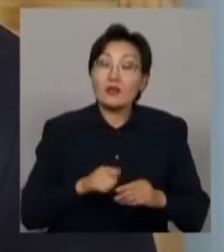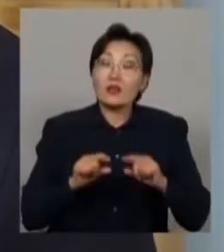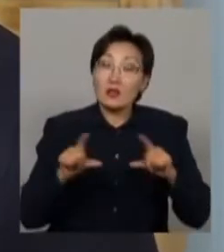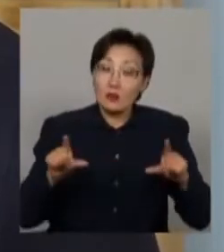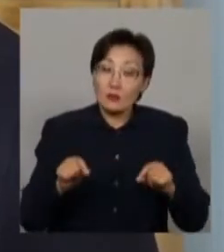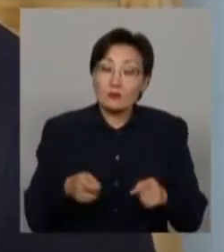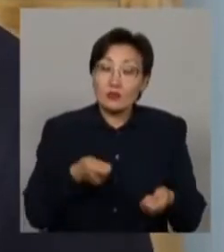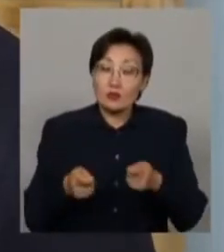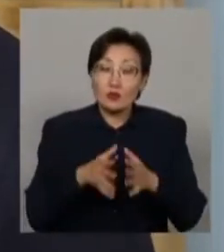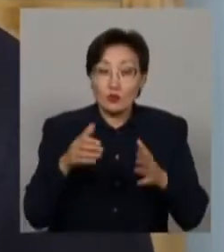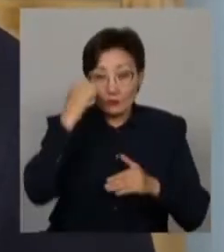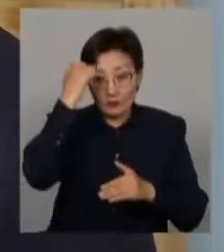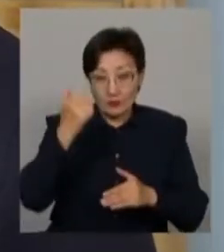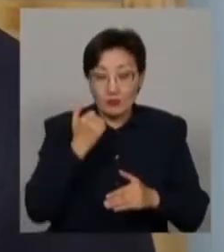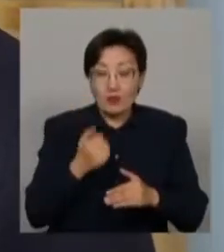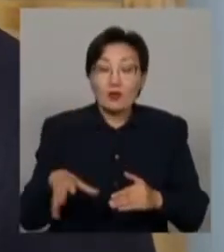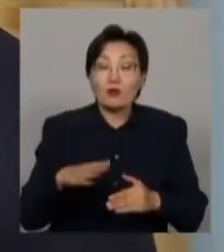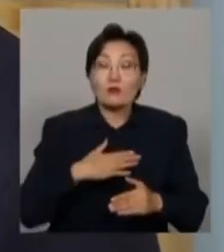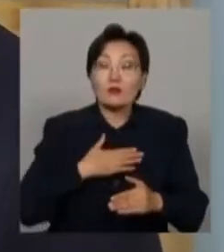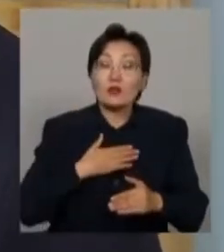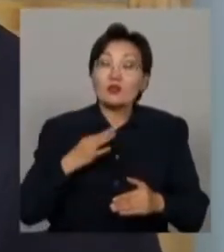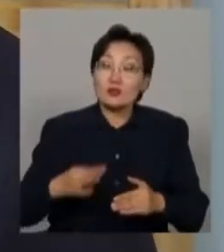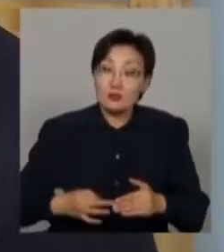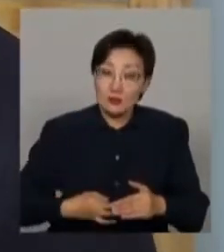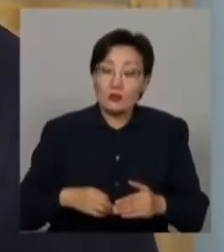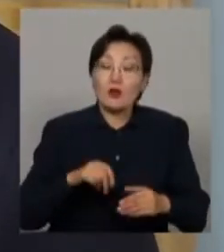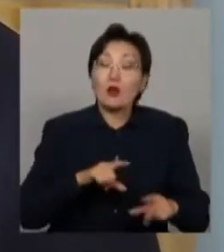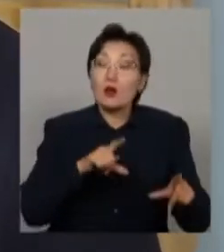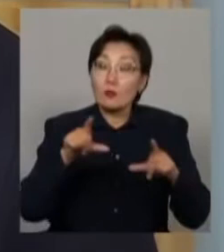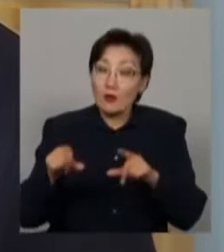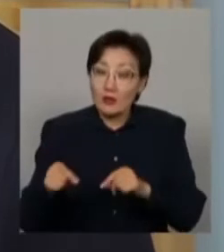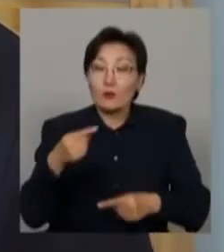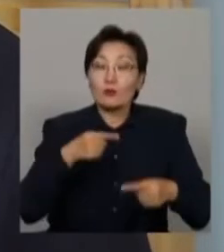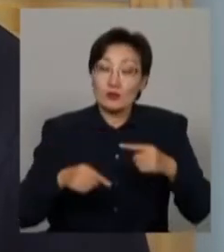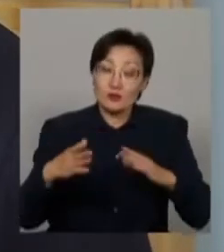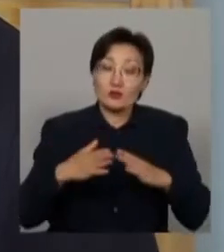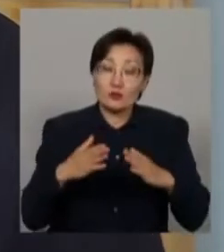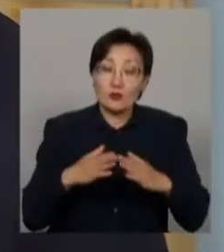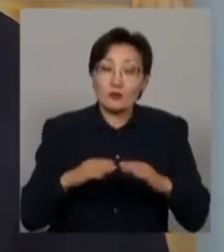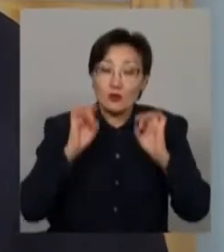рахмет айтамыз. Балалар аман-есен барып келді. Аллаға шүкір бүгін тойсын сый